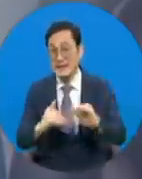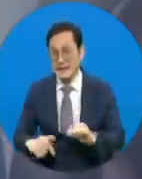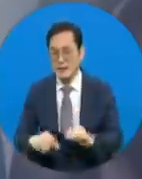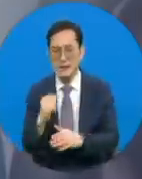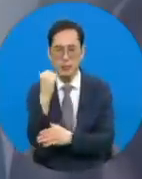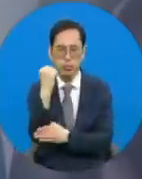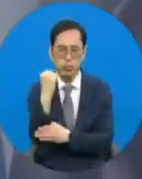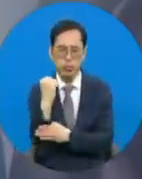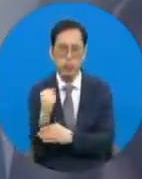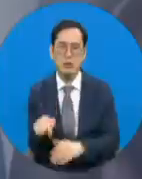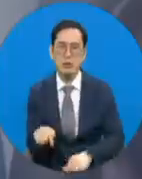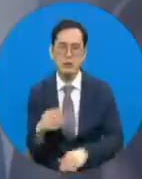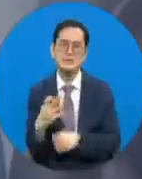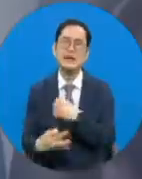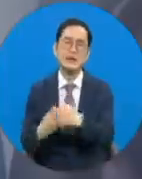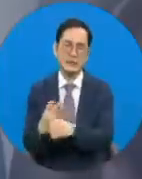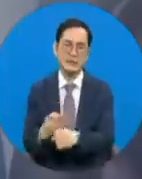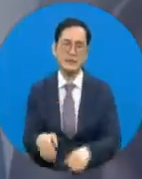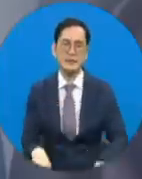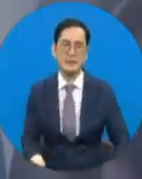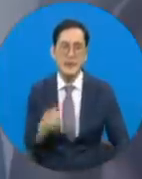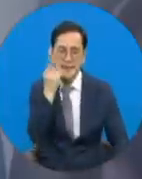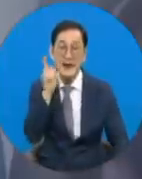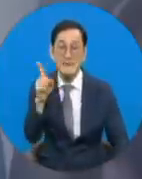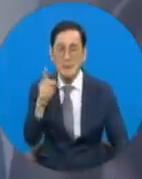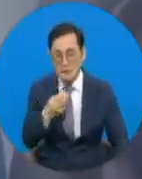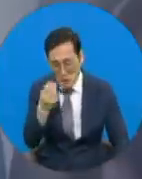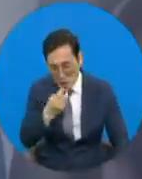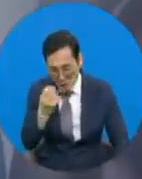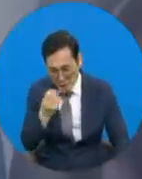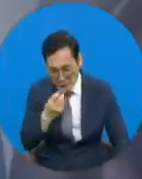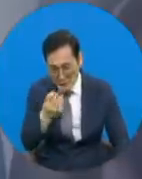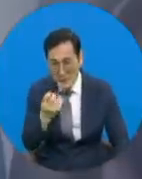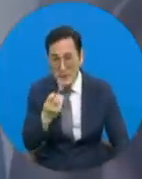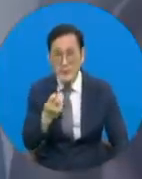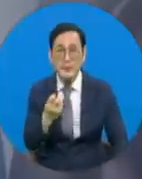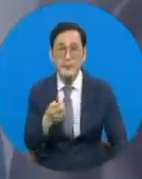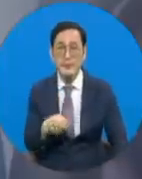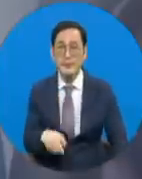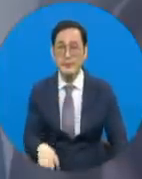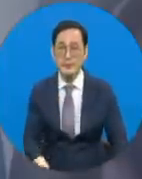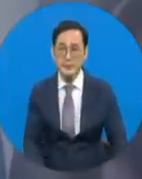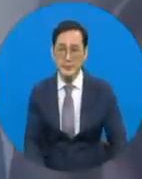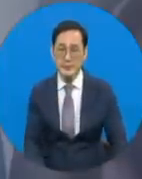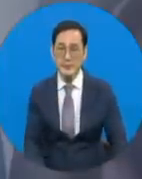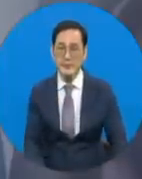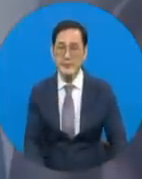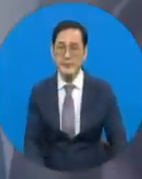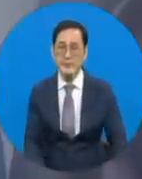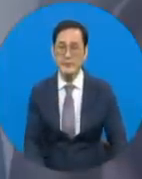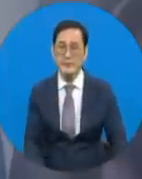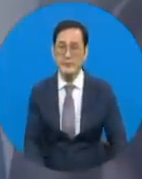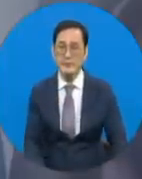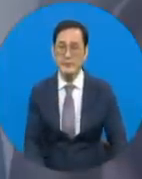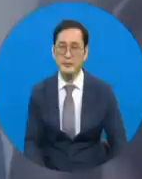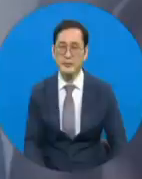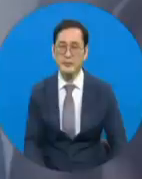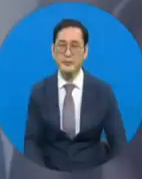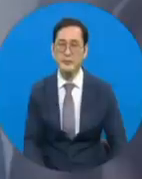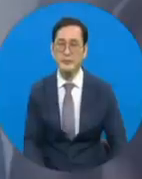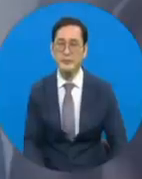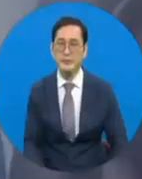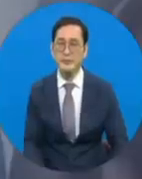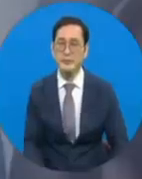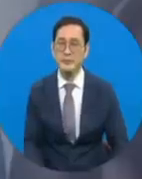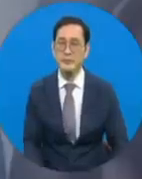건데 한 달에 한 번씩 점검을 하고 있었고 수도권으로 작동한 흔적도 발견되지 않아서 안전점검 업체의 책임을 물을